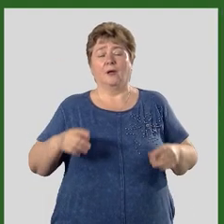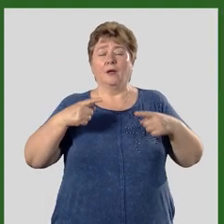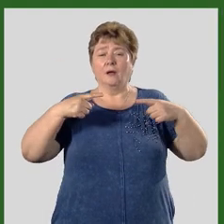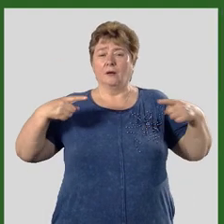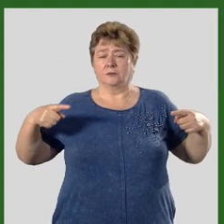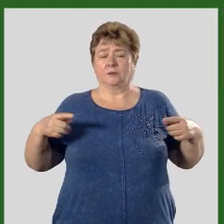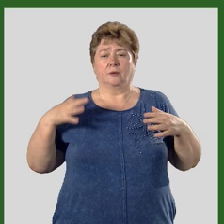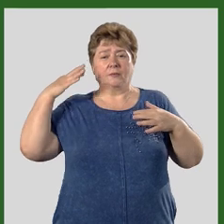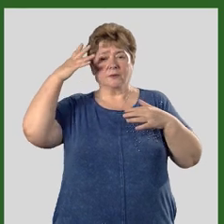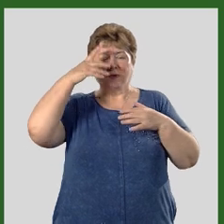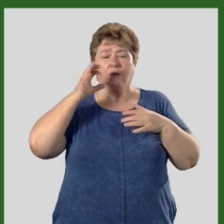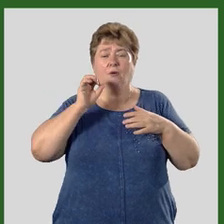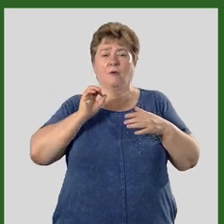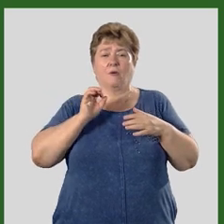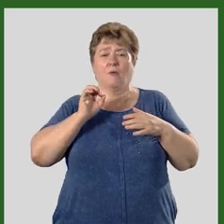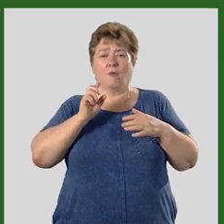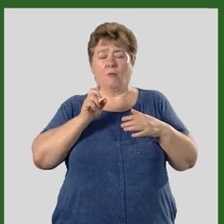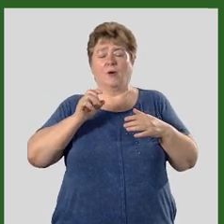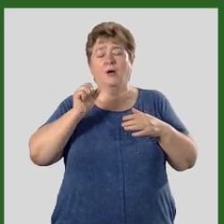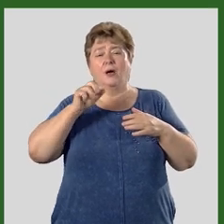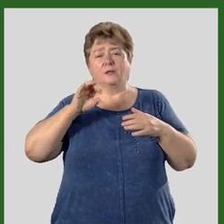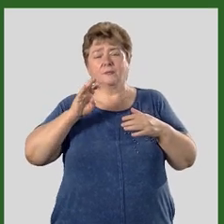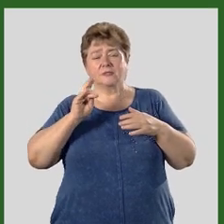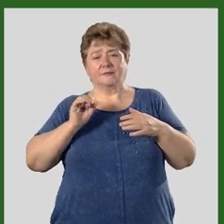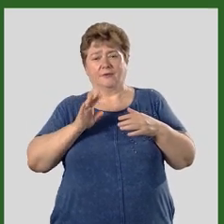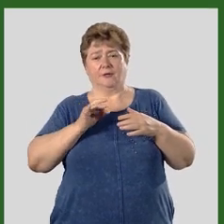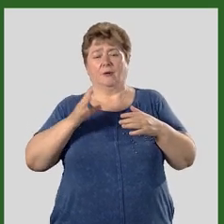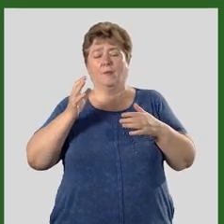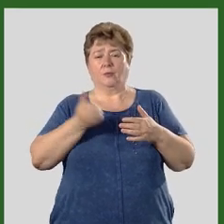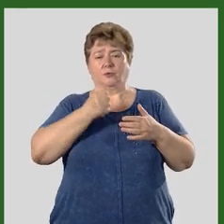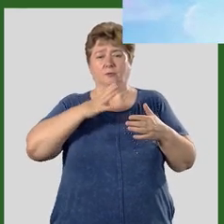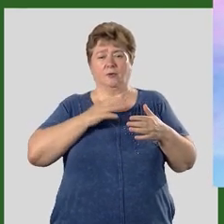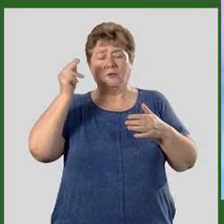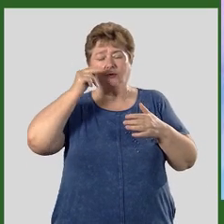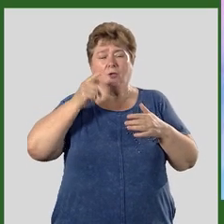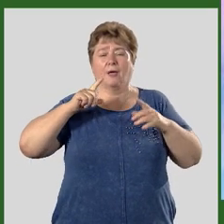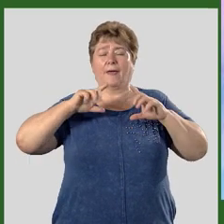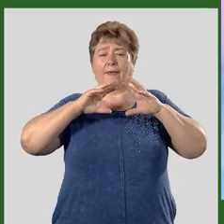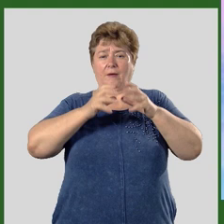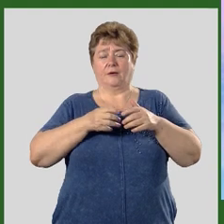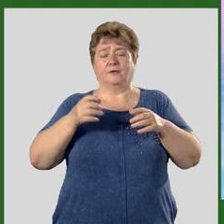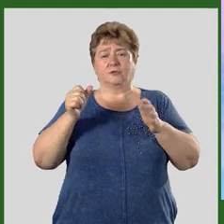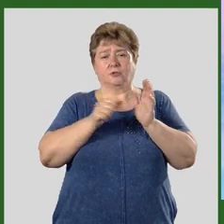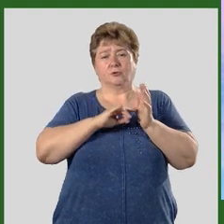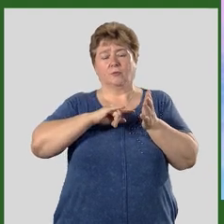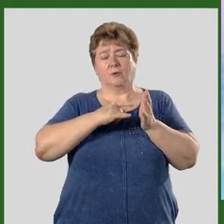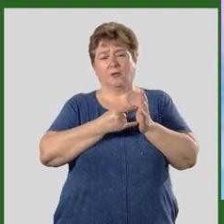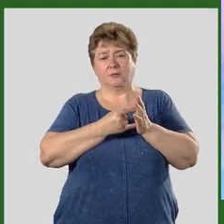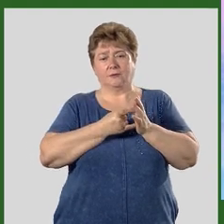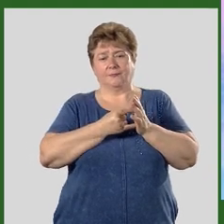Некоторые представления об атмосфере вы уже получили, изучая географию в 6